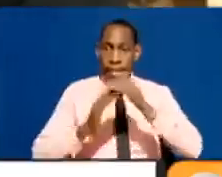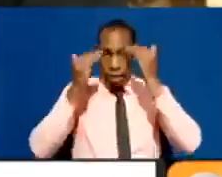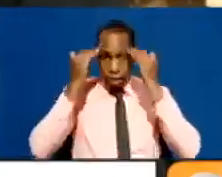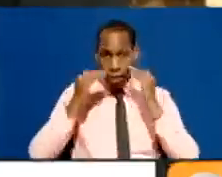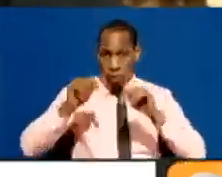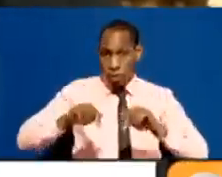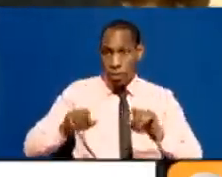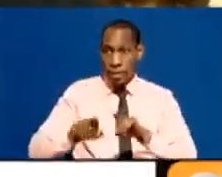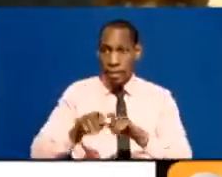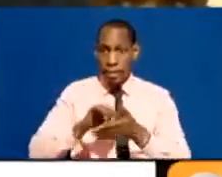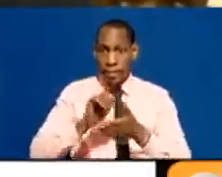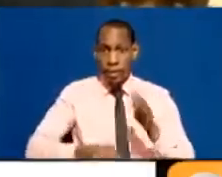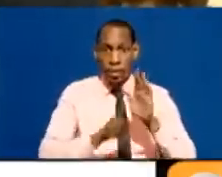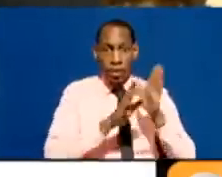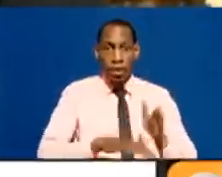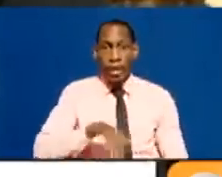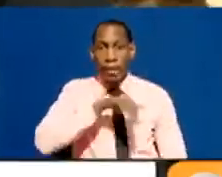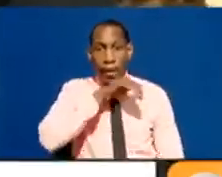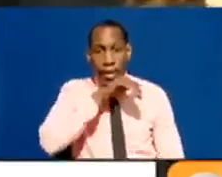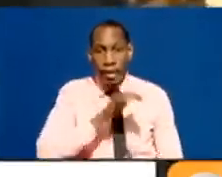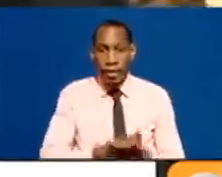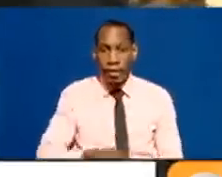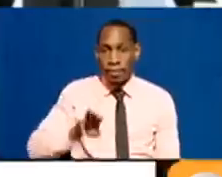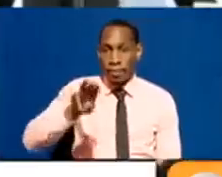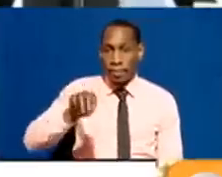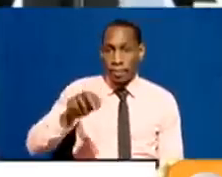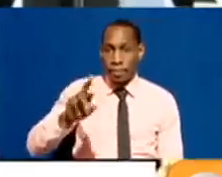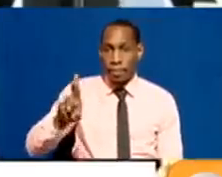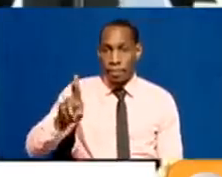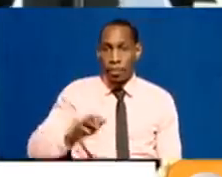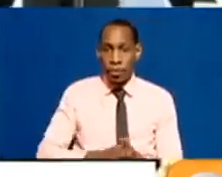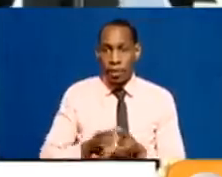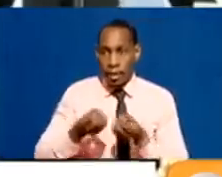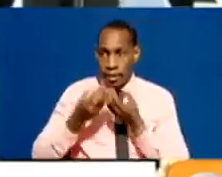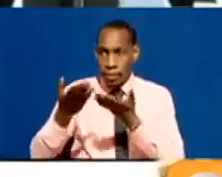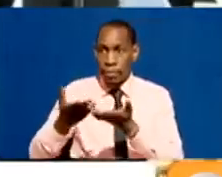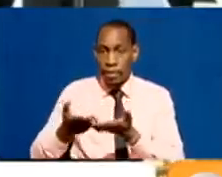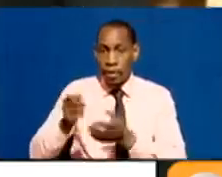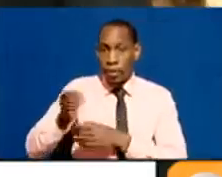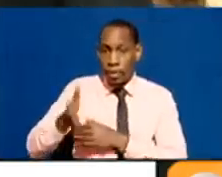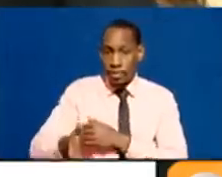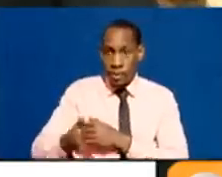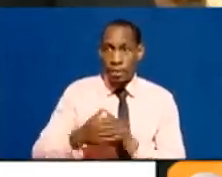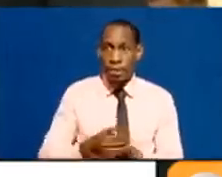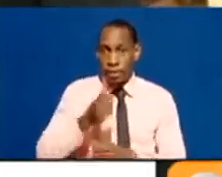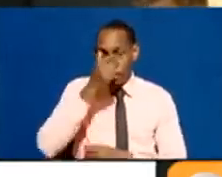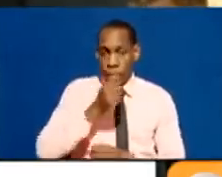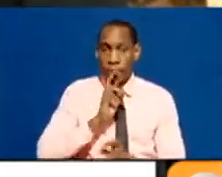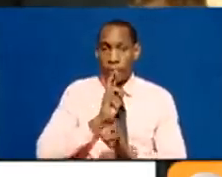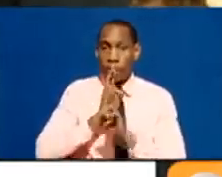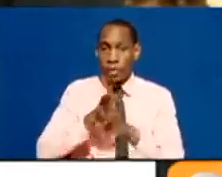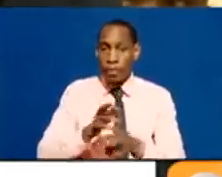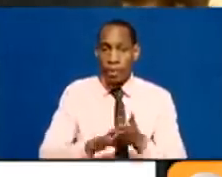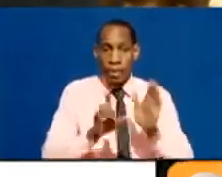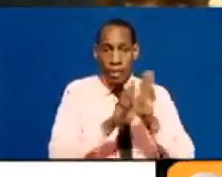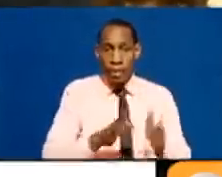leo ambapo wakili wa Raila Odinga Philip Murgor alitoa taarifa kwa majaji. Wish to report.